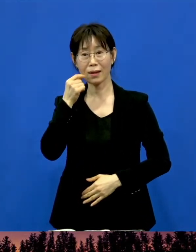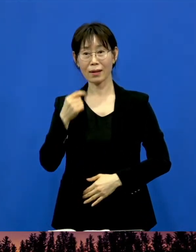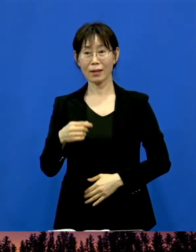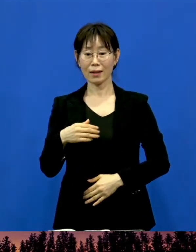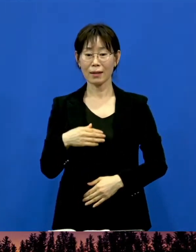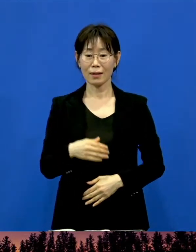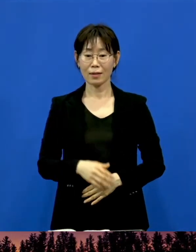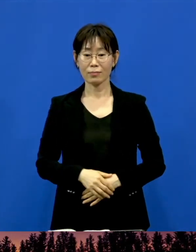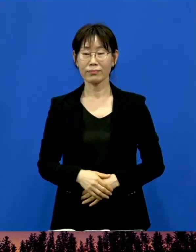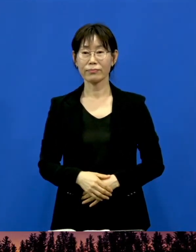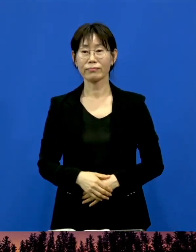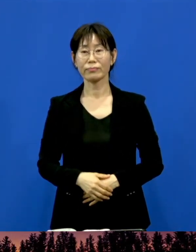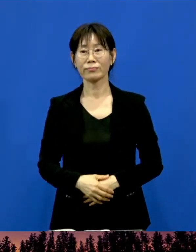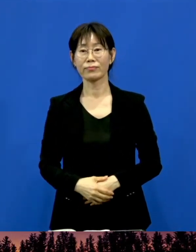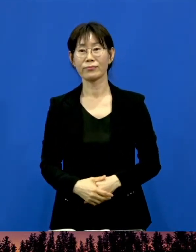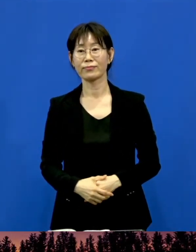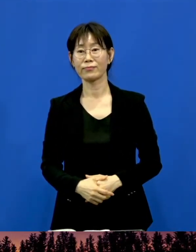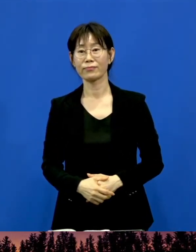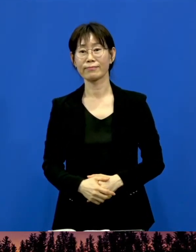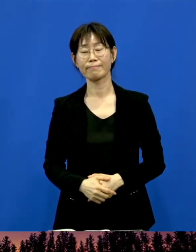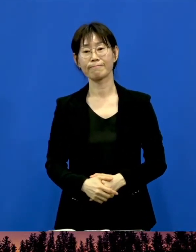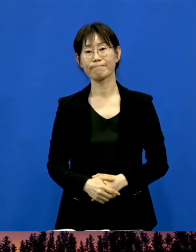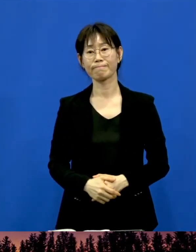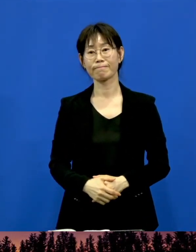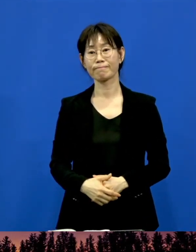마르다. 바닷물을 마시는 것 같다는 거예요.